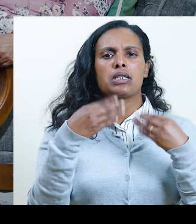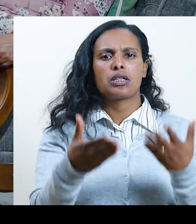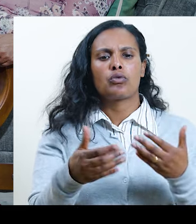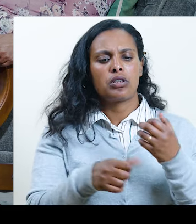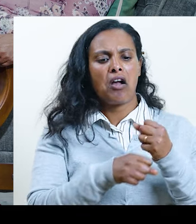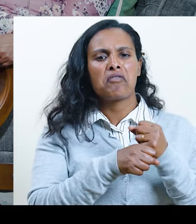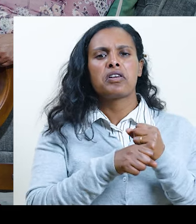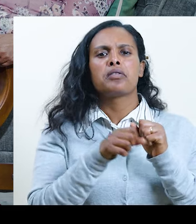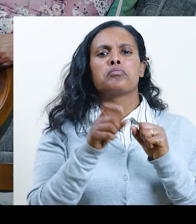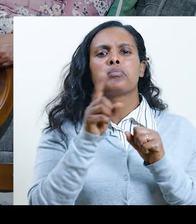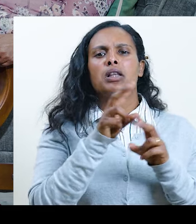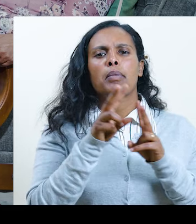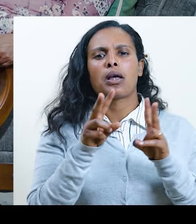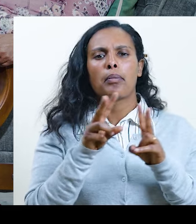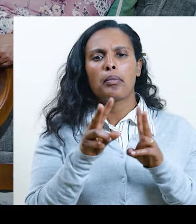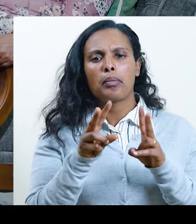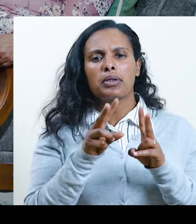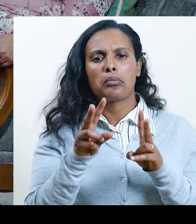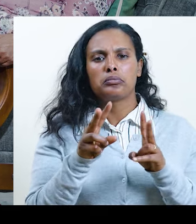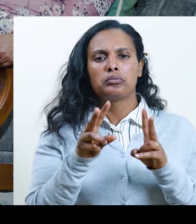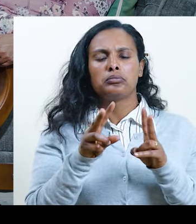የሚሰጠው ድጋፍ የሚለው በጣም